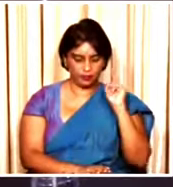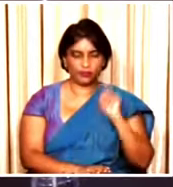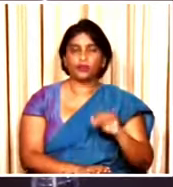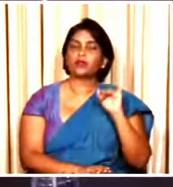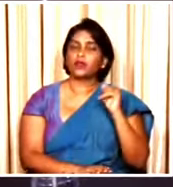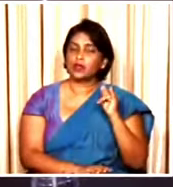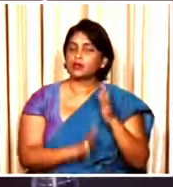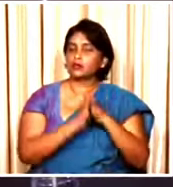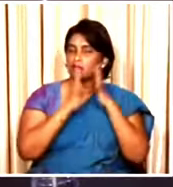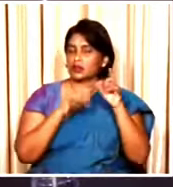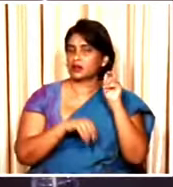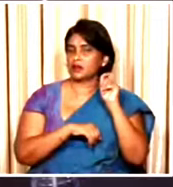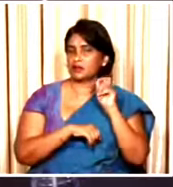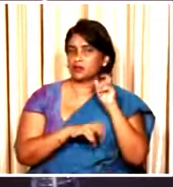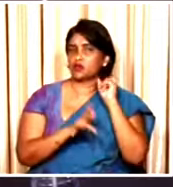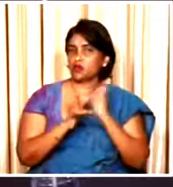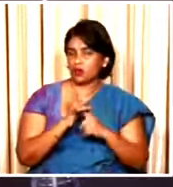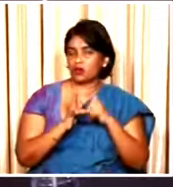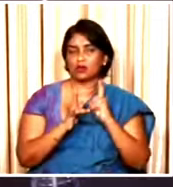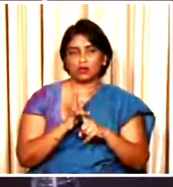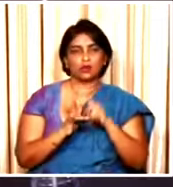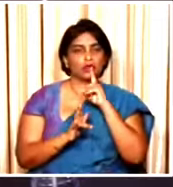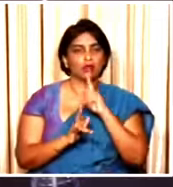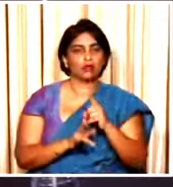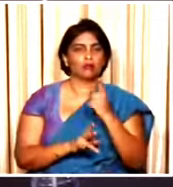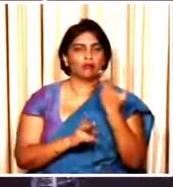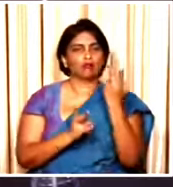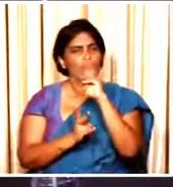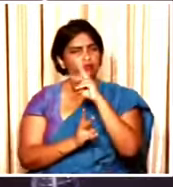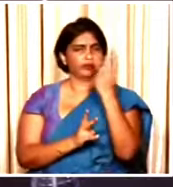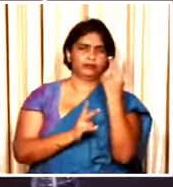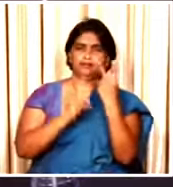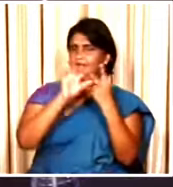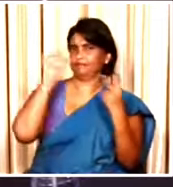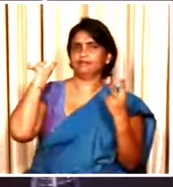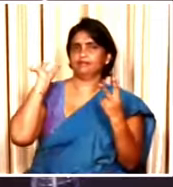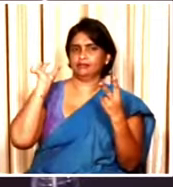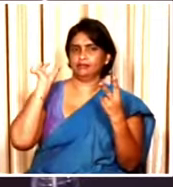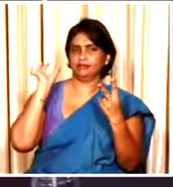සමහර බොහෝ සංවිධායකවරුන්ට කියනවා දෙකෙන් එකක් බේර ගන්න.